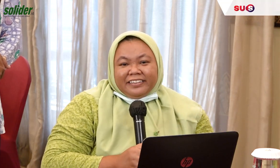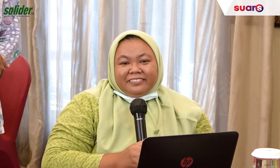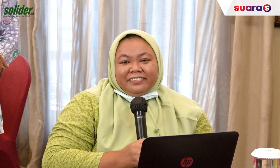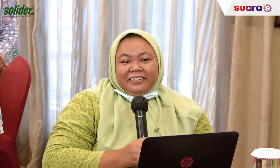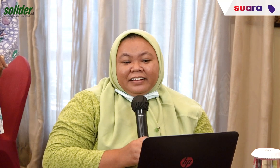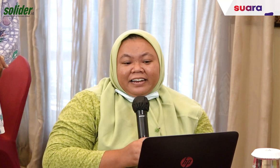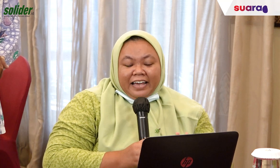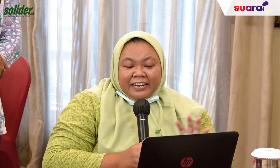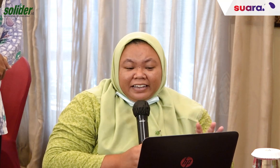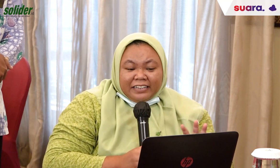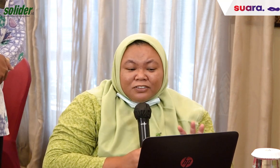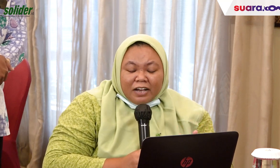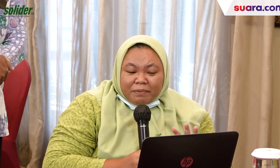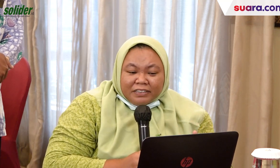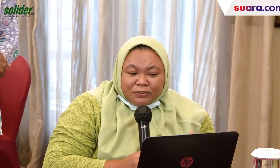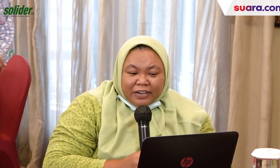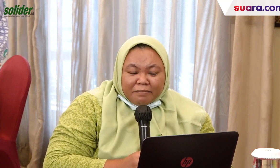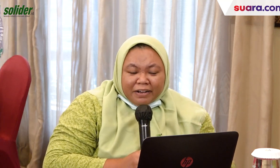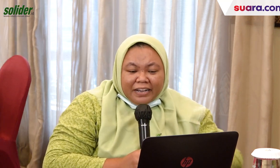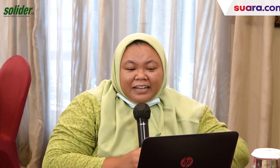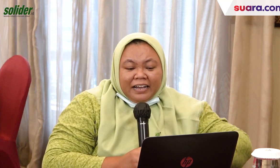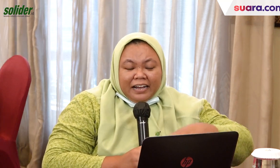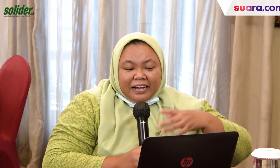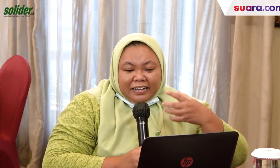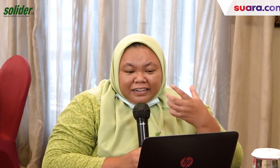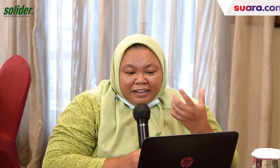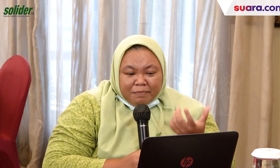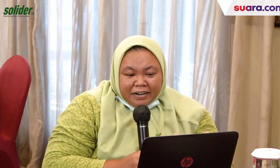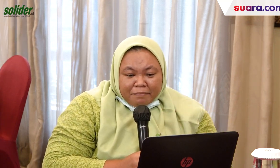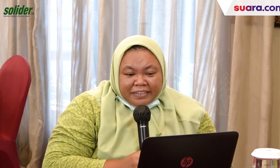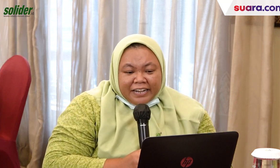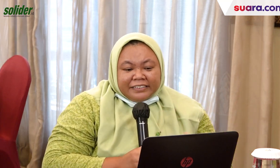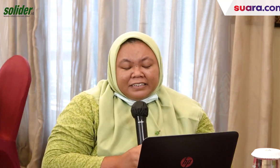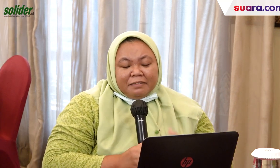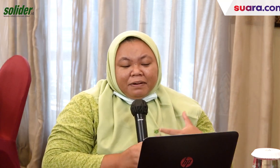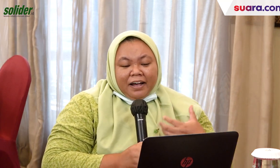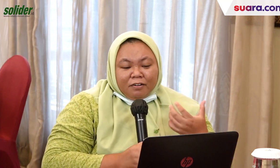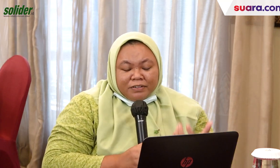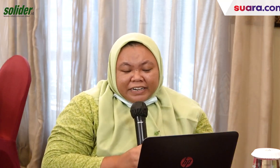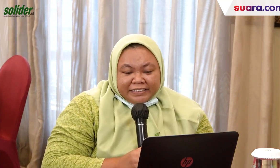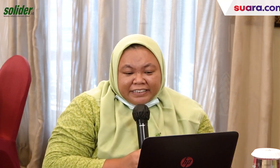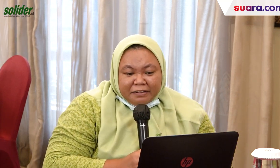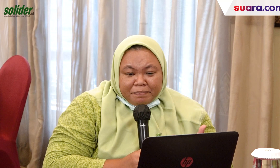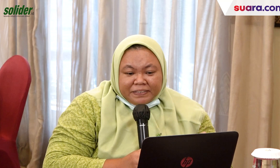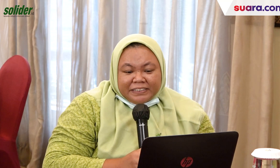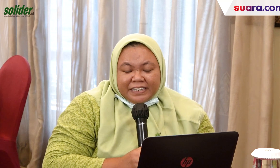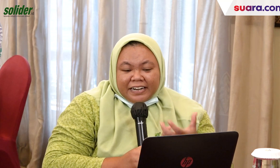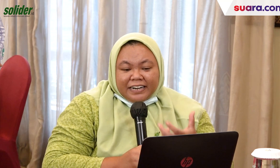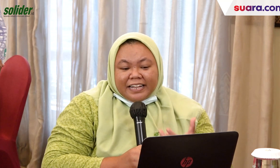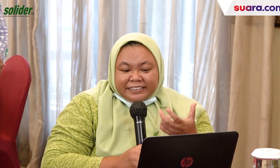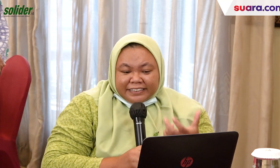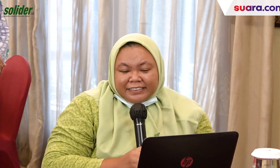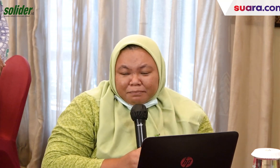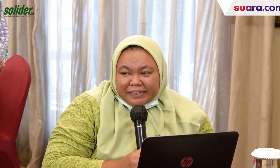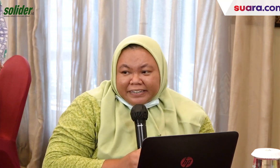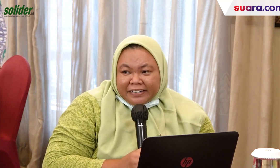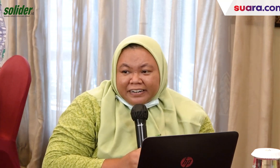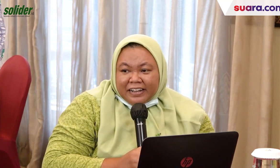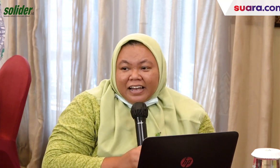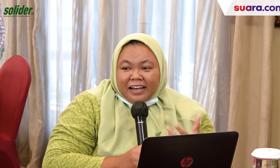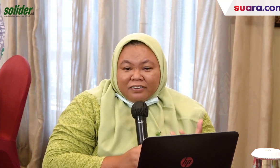kayak gitu nah ini juga penyesuaian maka apa namanya Reza nebel akomodasi ini bisnisnya adalah